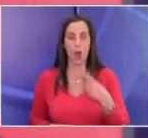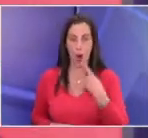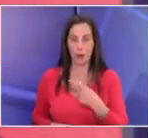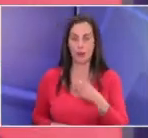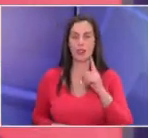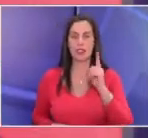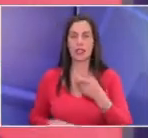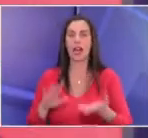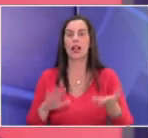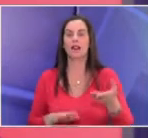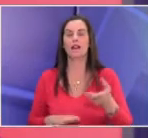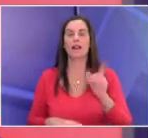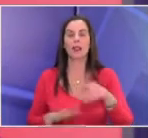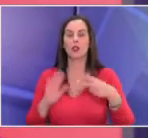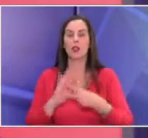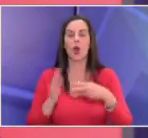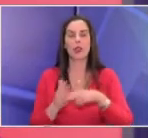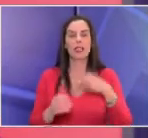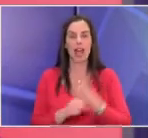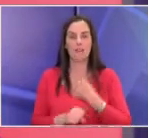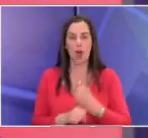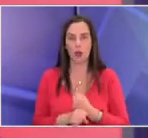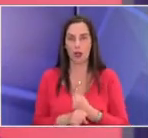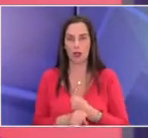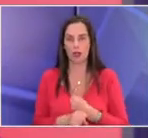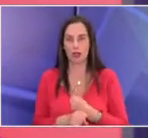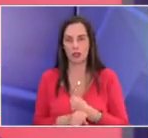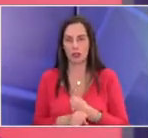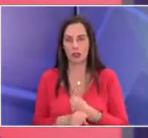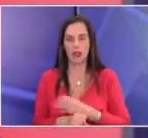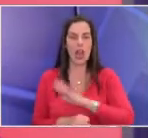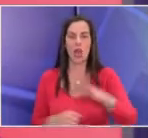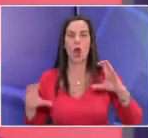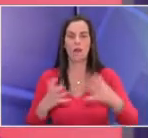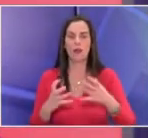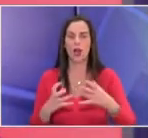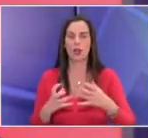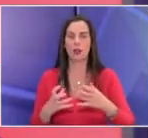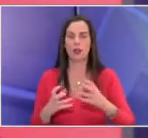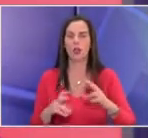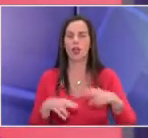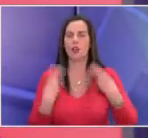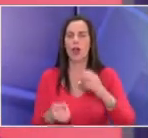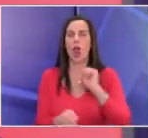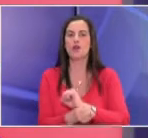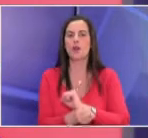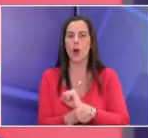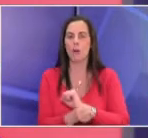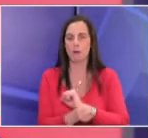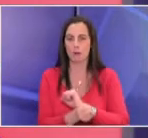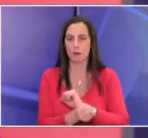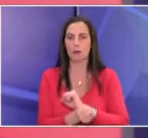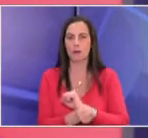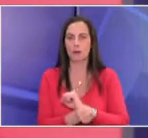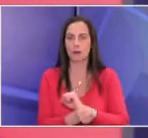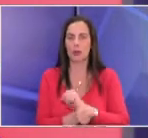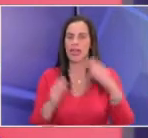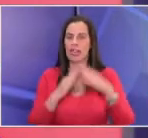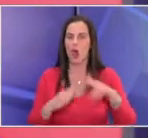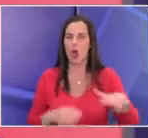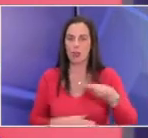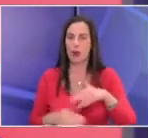הולכים לדבר. א', שמעתי באוזנייה שאתם מפוצצים לנו את הרשת החברתית בתגובות. רונן יתחיל להקיל לי